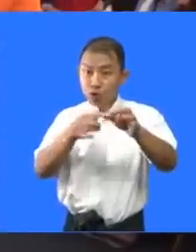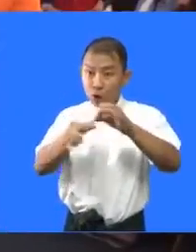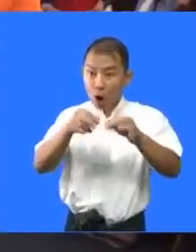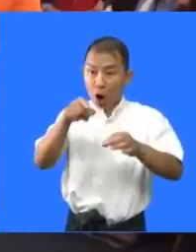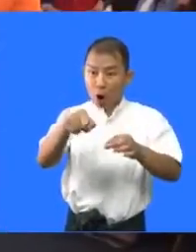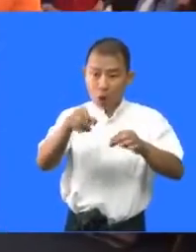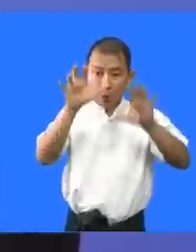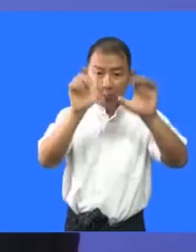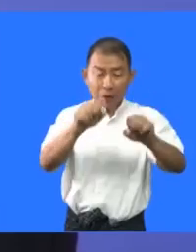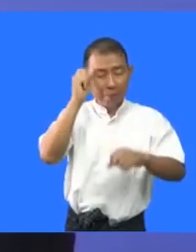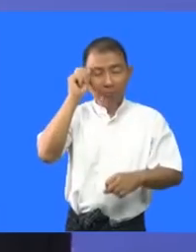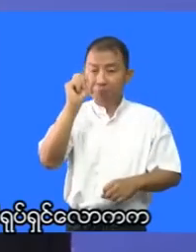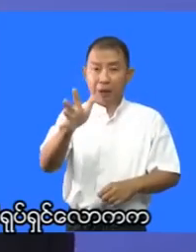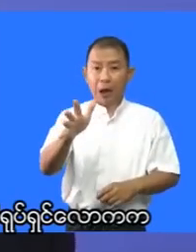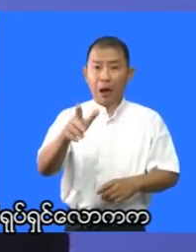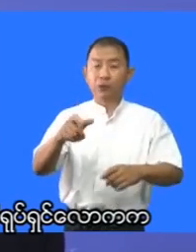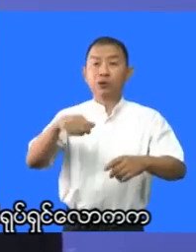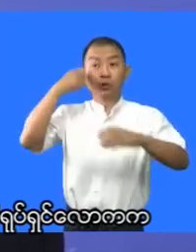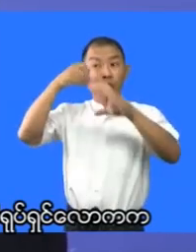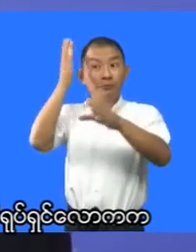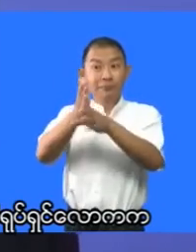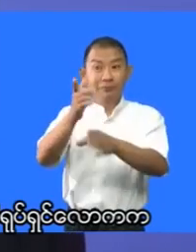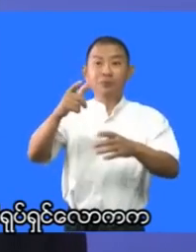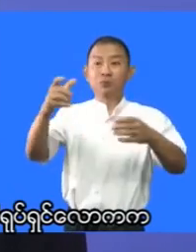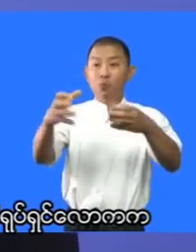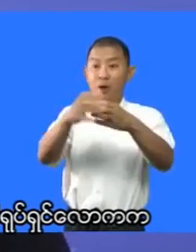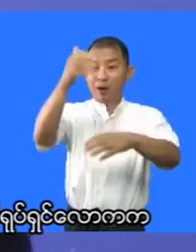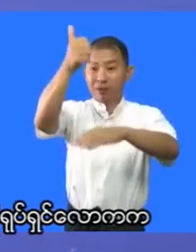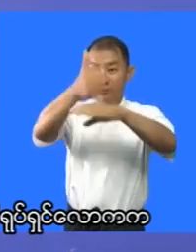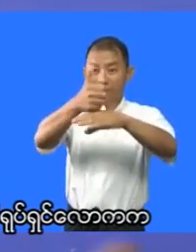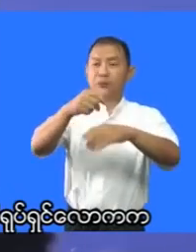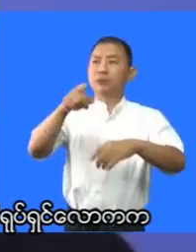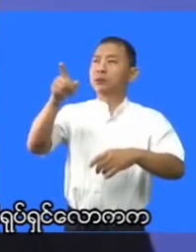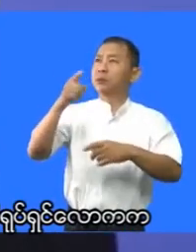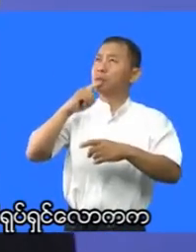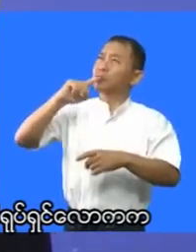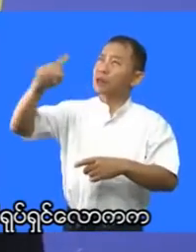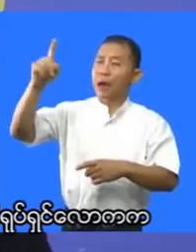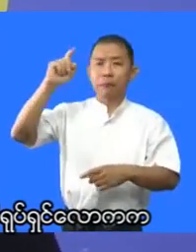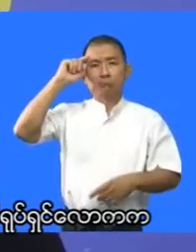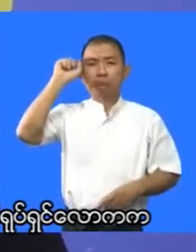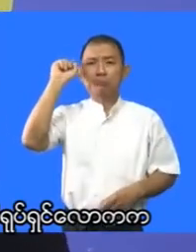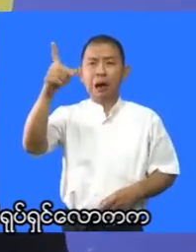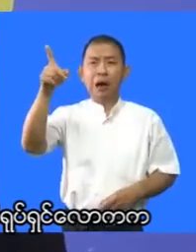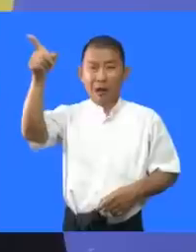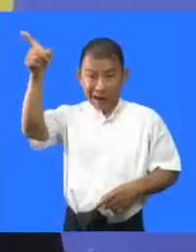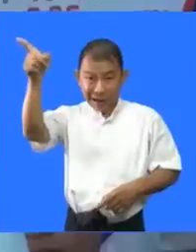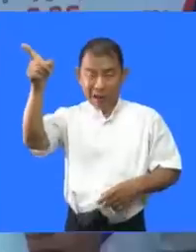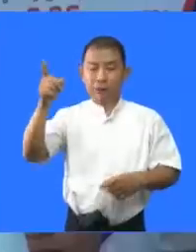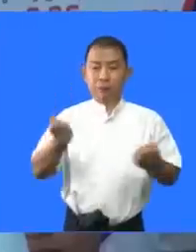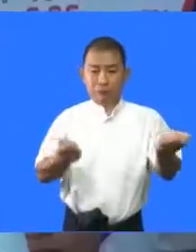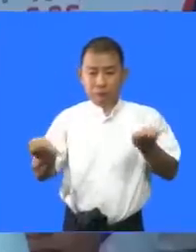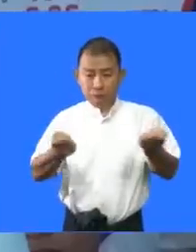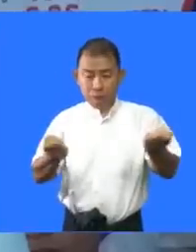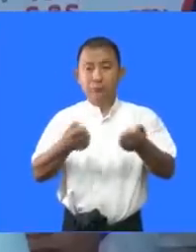ဆရာတို့ရုပ်ရှင်အစည်းအဝေးအာမကူရဘူးဆိုတဲ့အခြေအနေမျိုးတို့နော်တခြားလေအဲ့ဒီတခြားရေးကြီးတာရှိအောင်မလားဒီရုပ်ရှင်လောကက